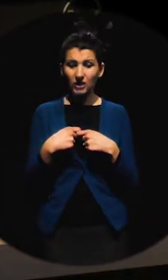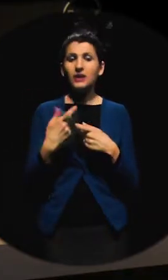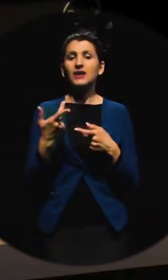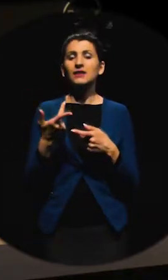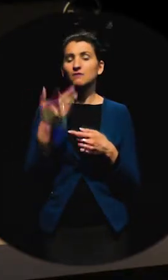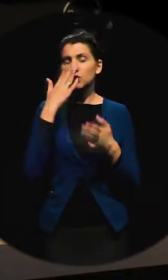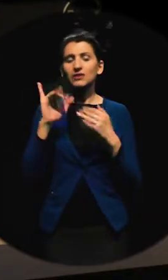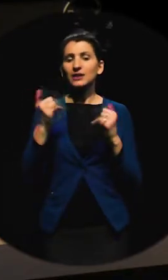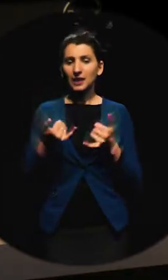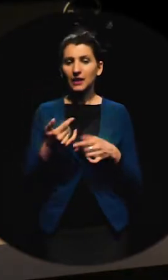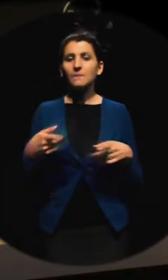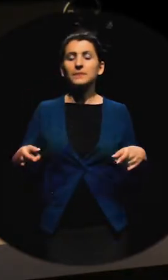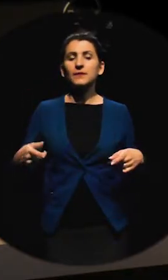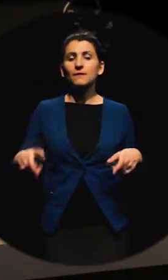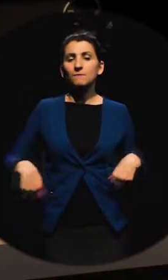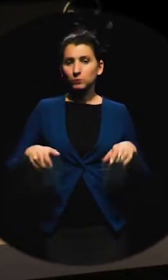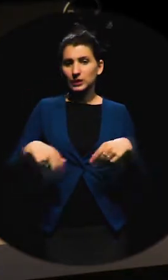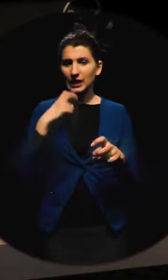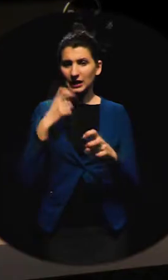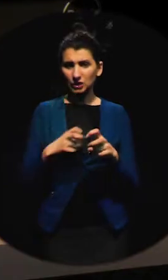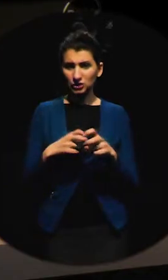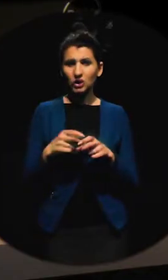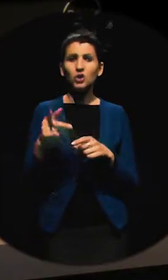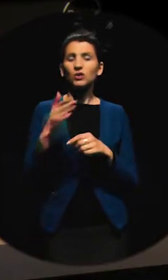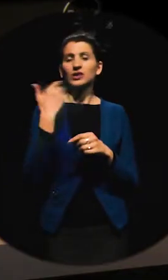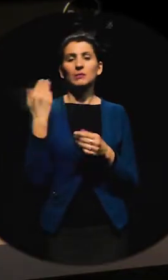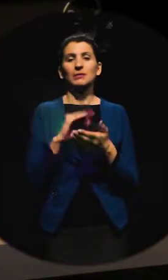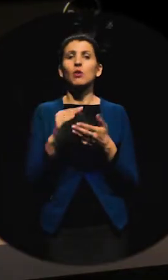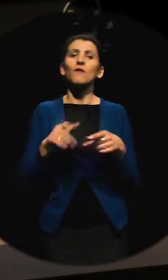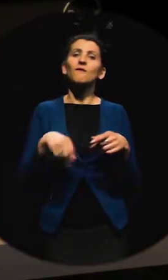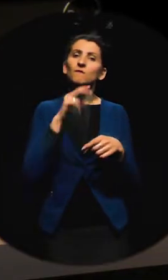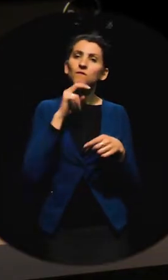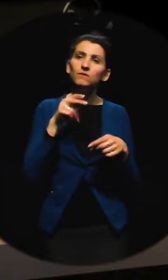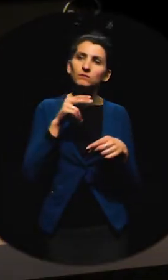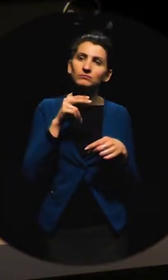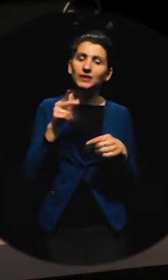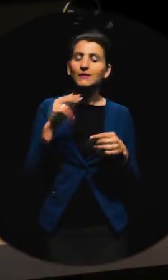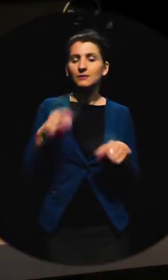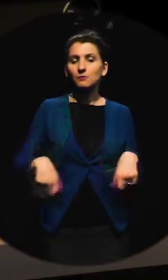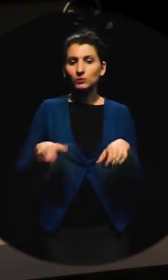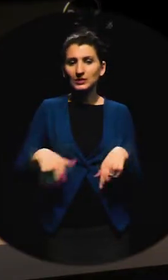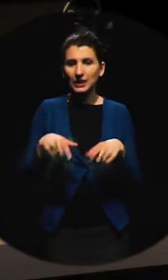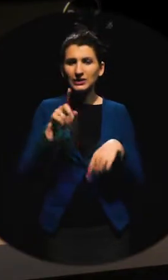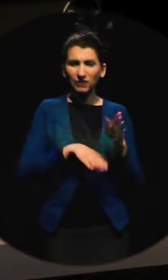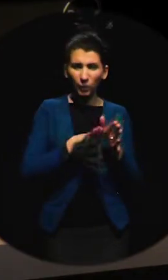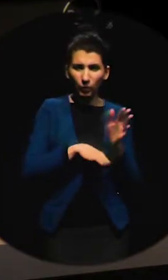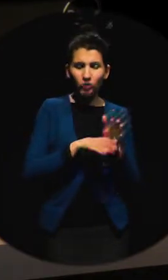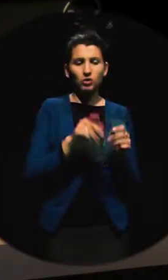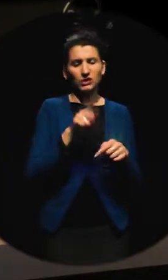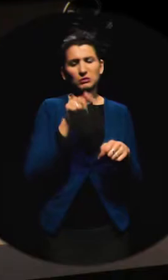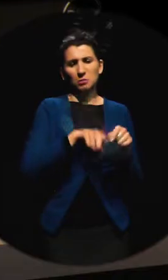mieści się w kryteriach tego, czym jest wózek inwalidzki, tak? Bo ma silnik, czy jest też wózkiem trochę